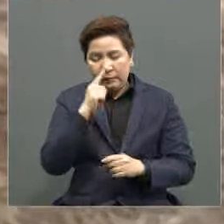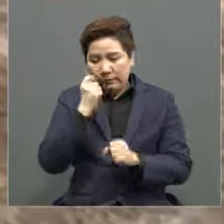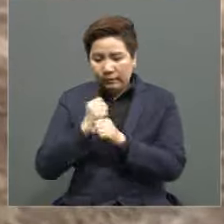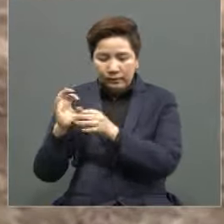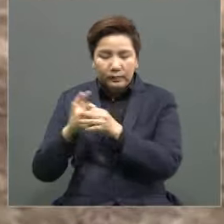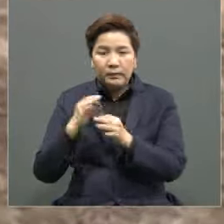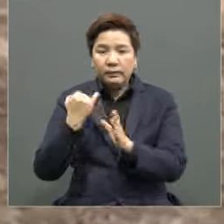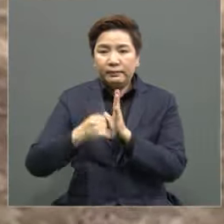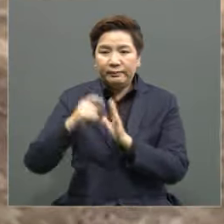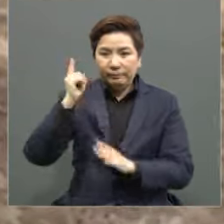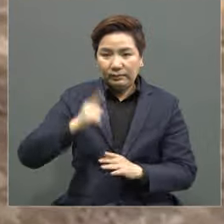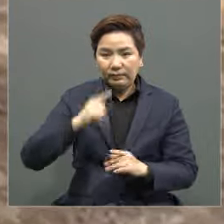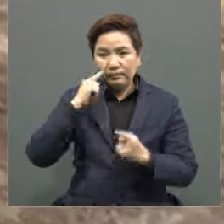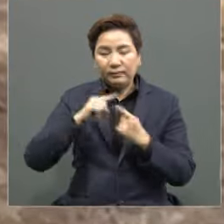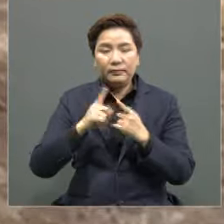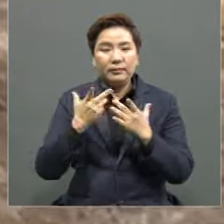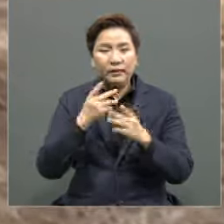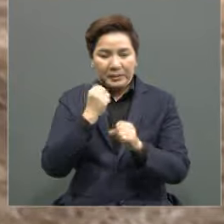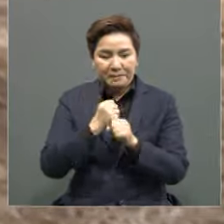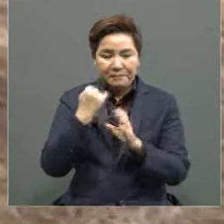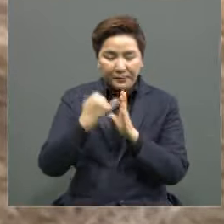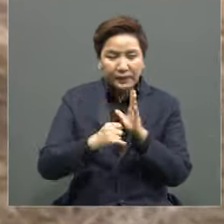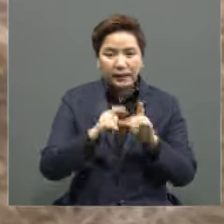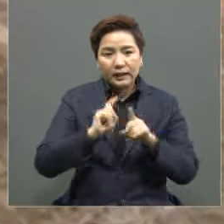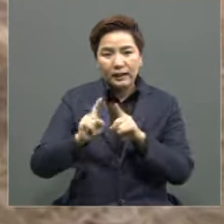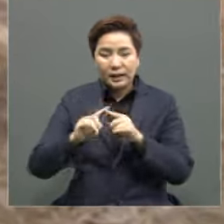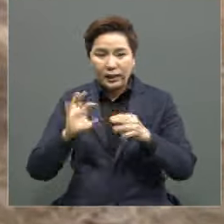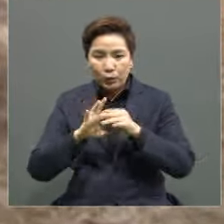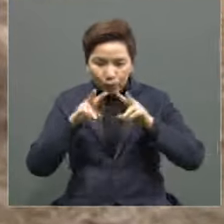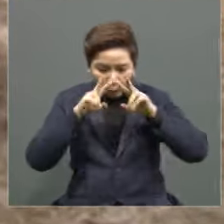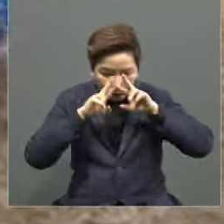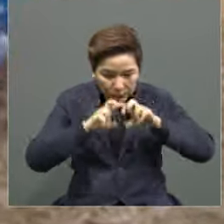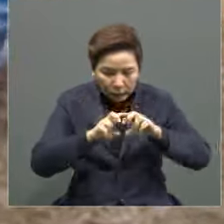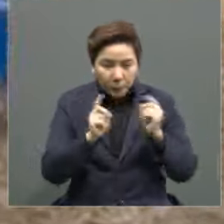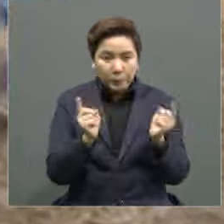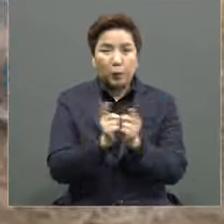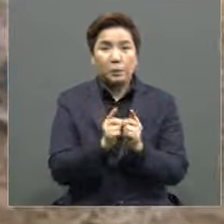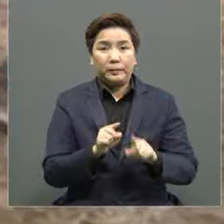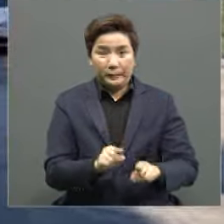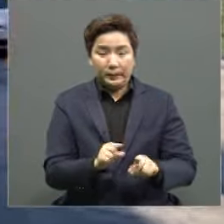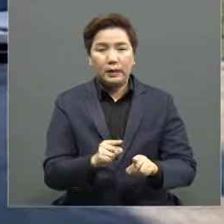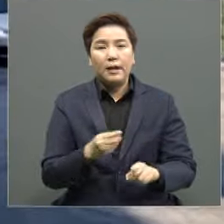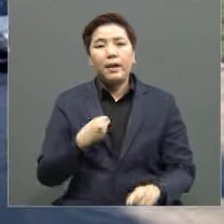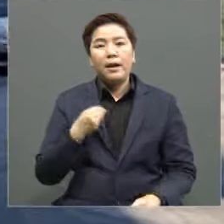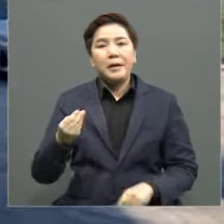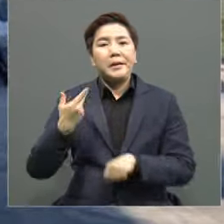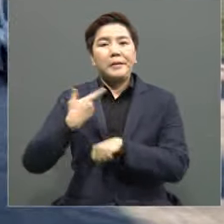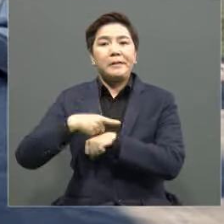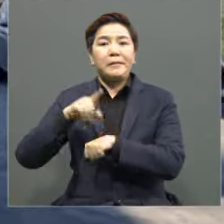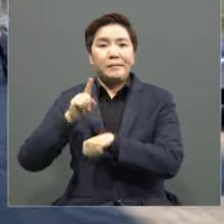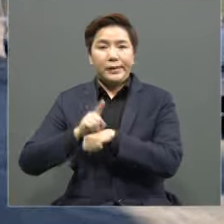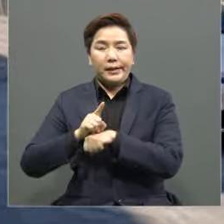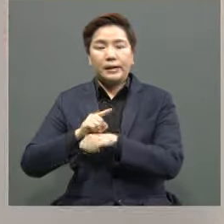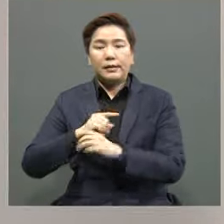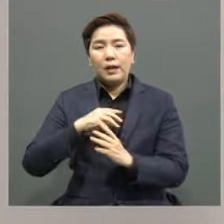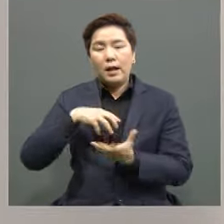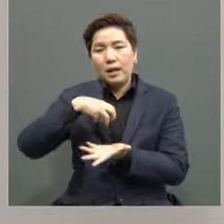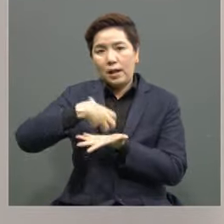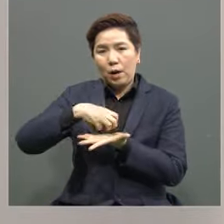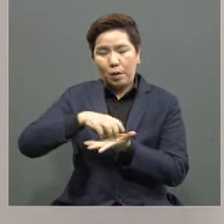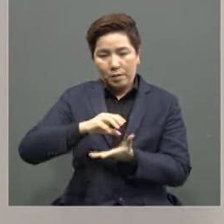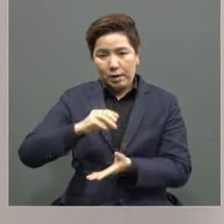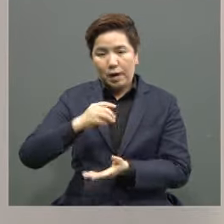มจริงๆหรือมีส่วนเกี่ยวข้องในการกระทำในเรื่องที่ตรวจสอบข้อเท็จจริงนั้นอยู่ด้วย ขอให้ประธานกรรมการเนี่ยรายงานมาโดย